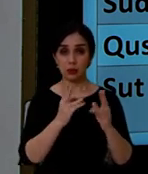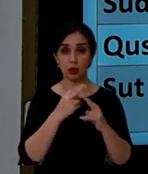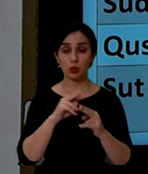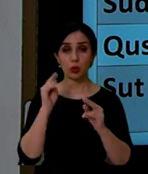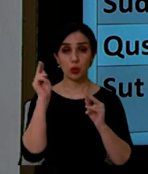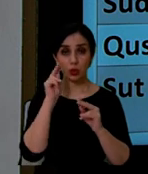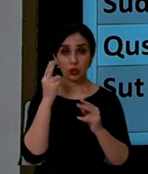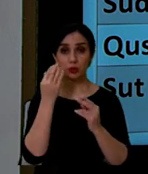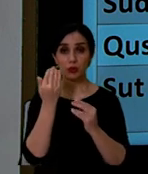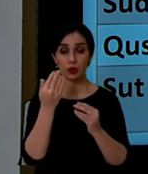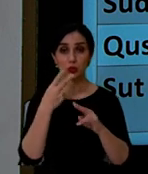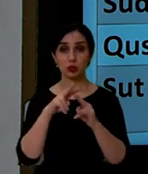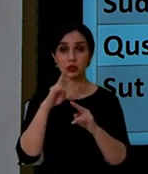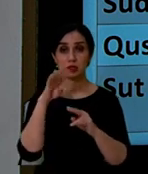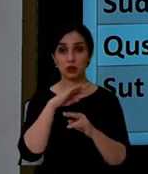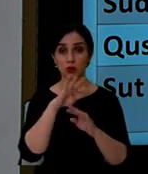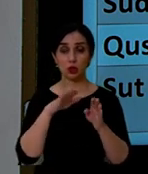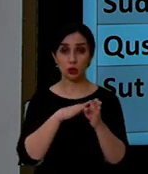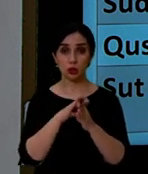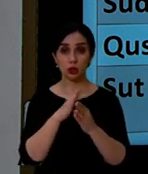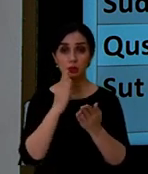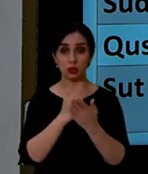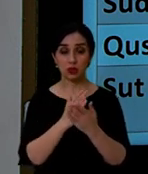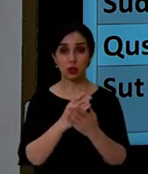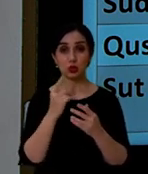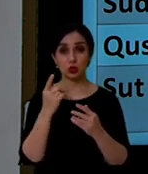o'rganib, ushbu jadvalni to'ldirib